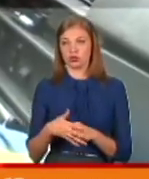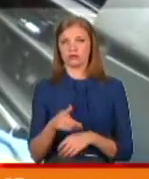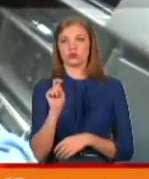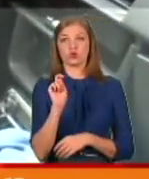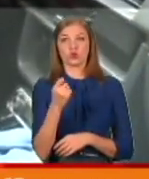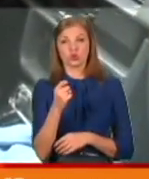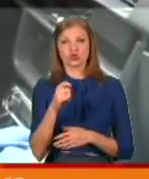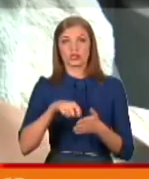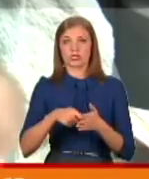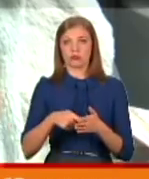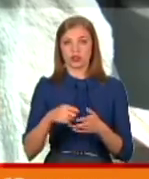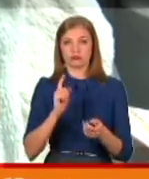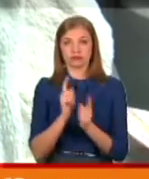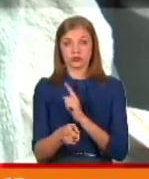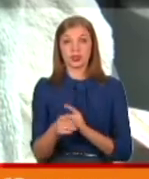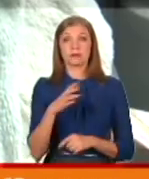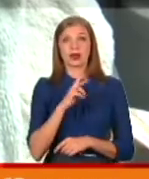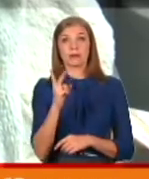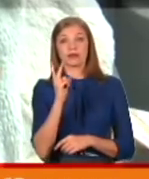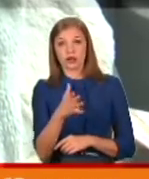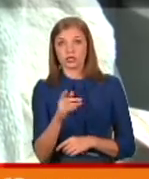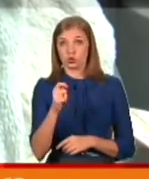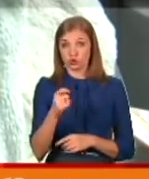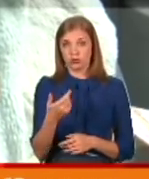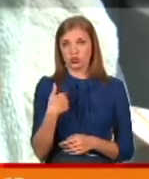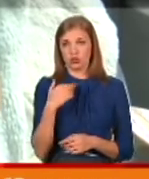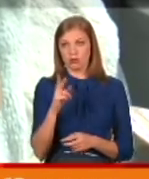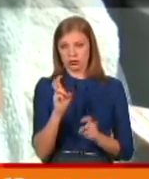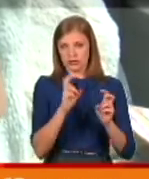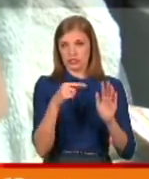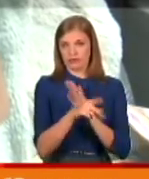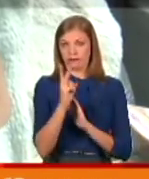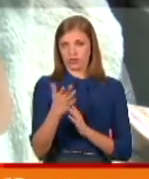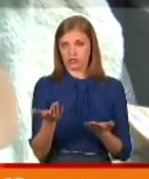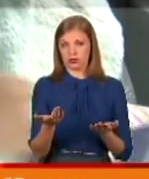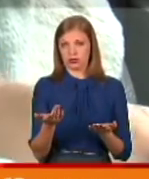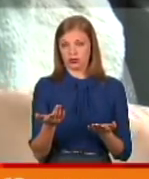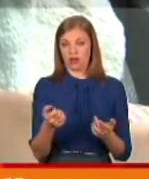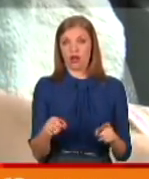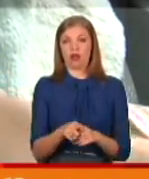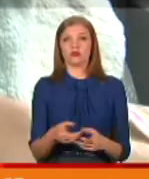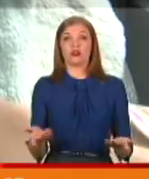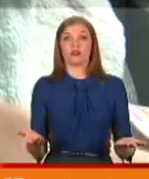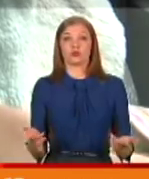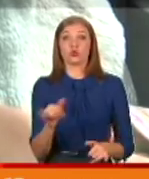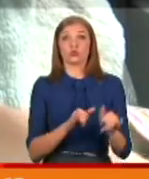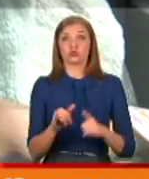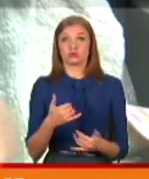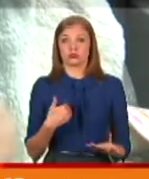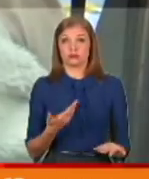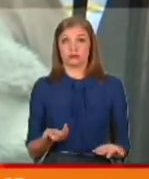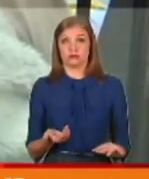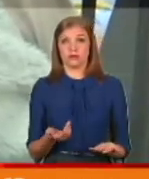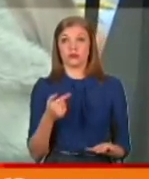Ключі, замки поміняні. Була б квартира, були б ключі, то б я б сидів би в квартирі. А так, куди я